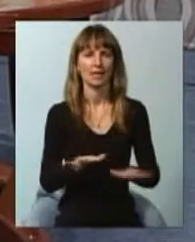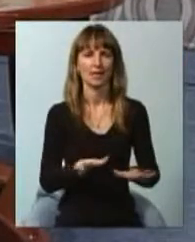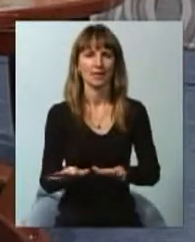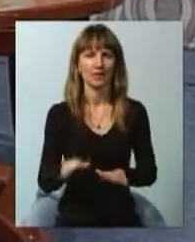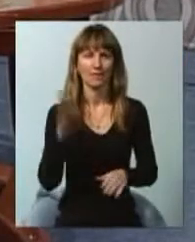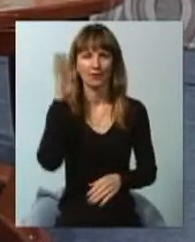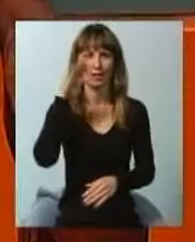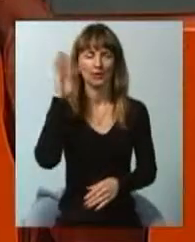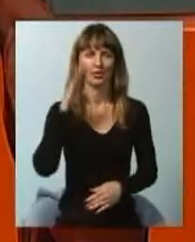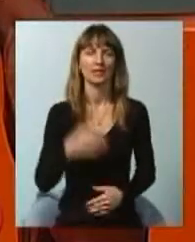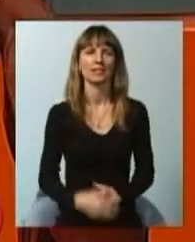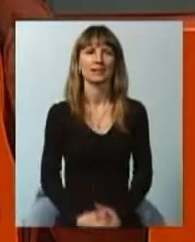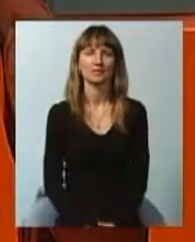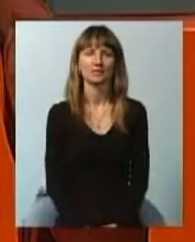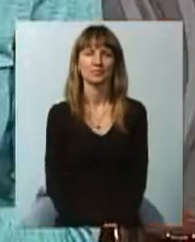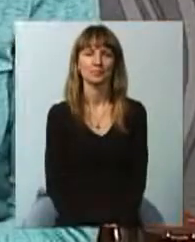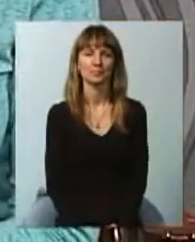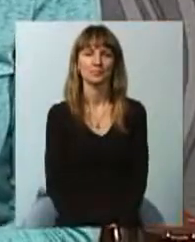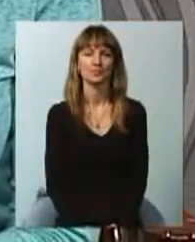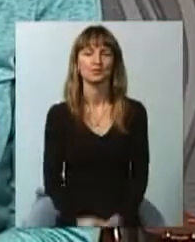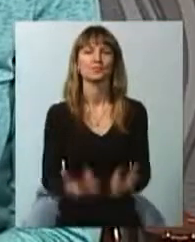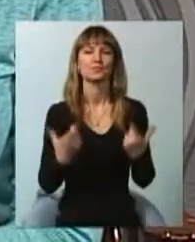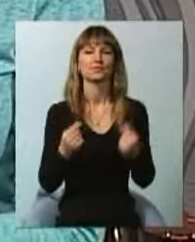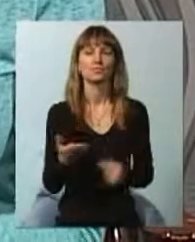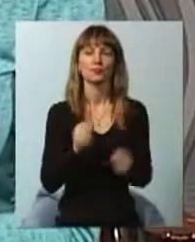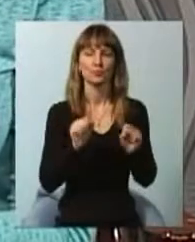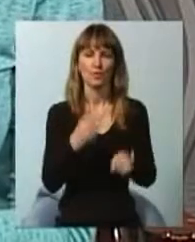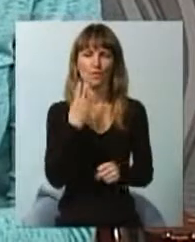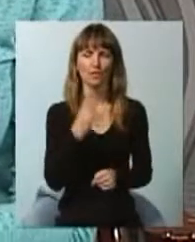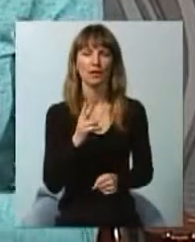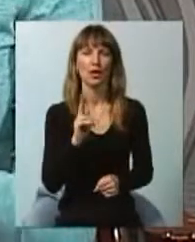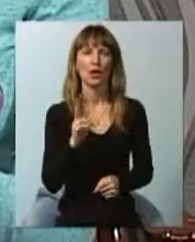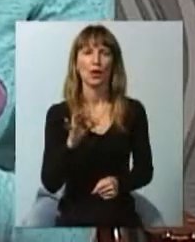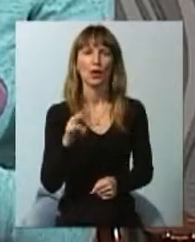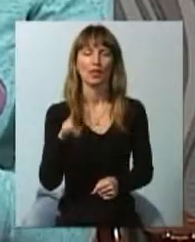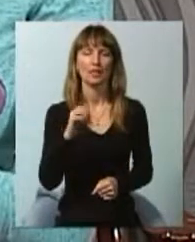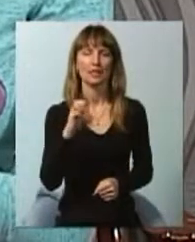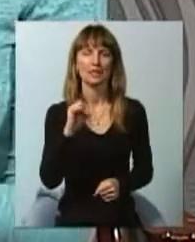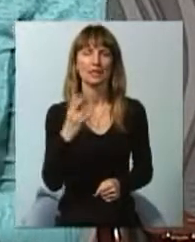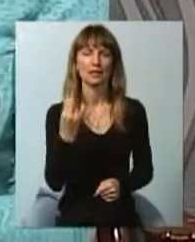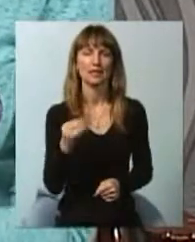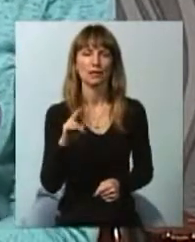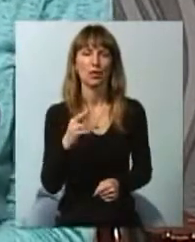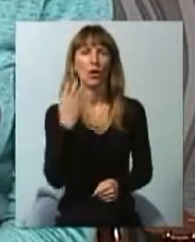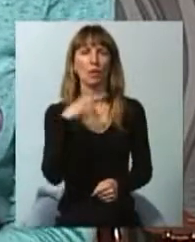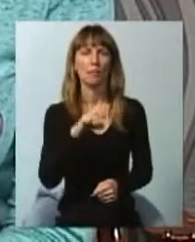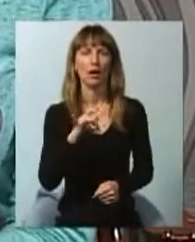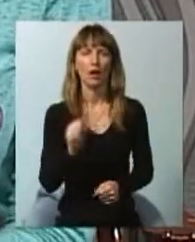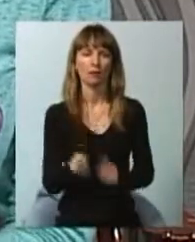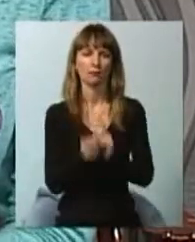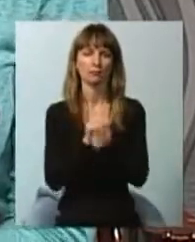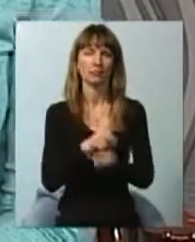рідини води. Де ми можемо бачити конденсацію, коли з пари, ну, перетворюється пара на